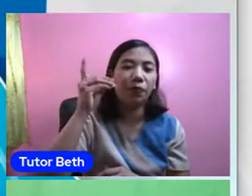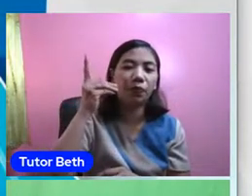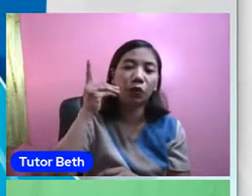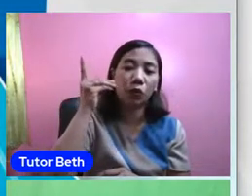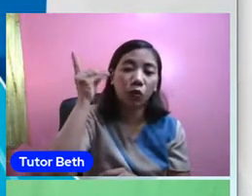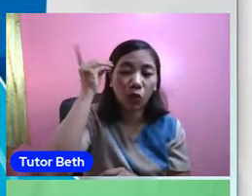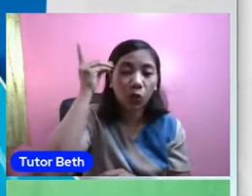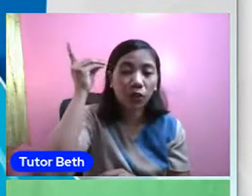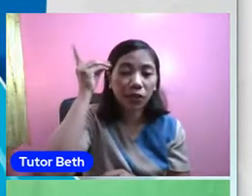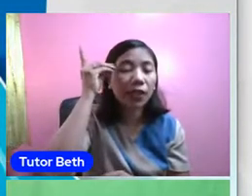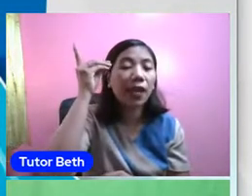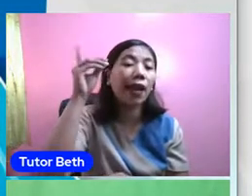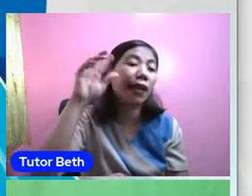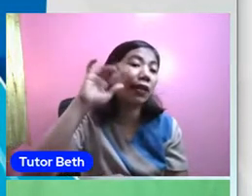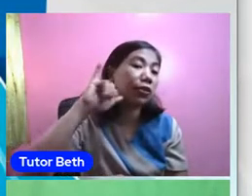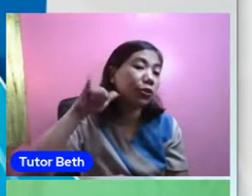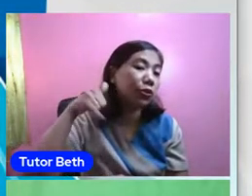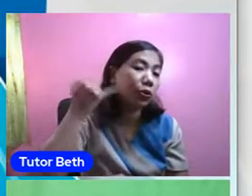B.